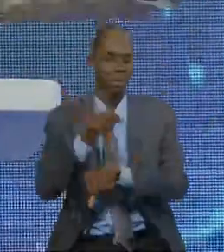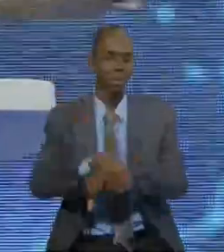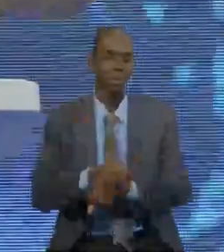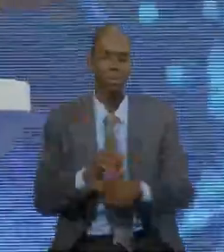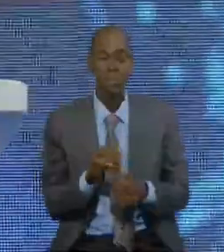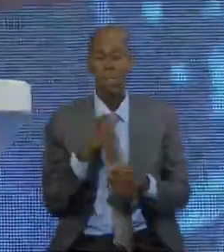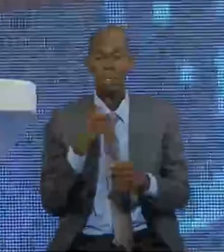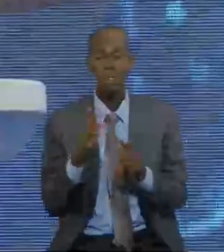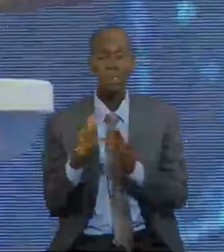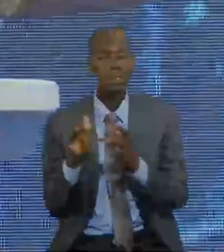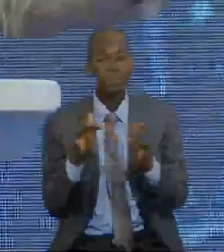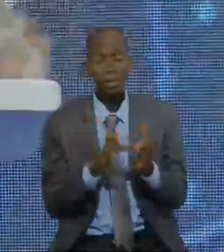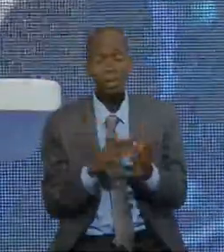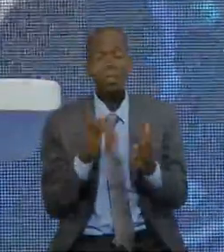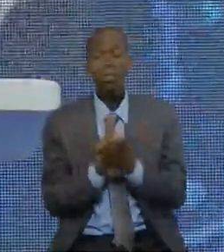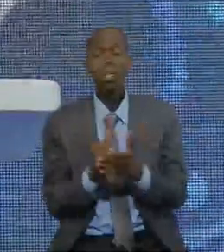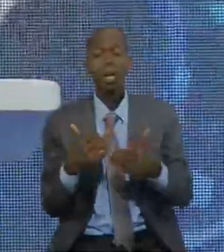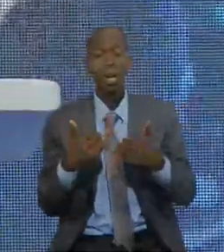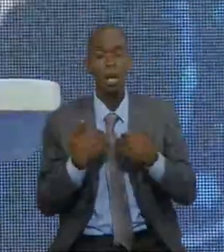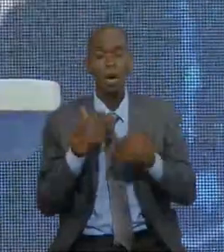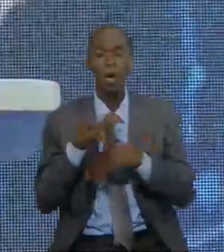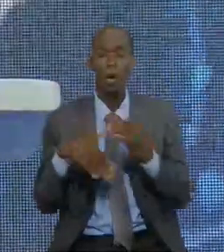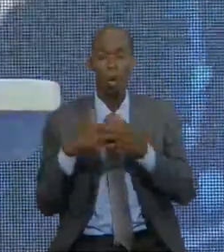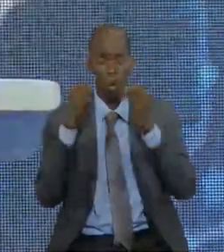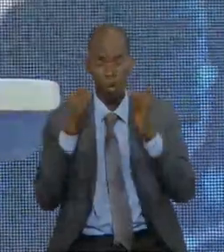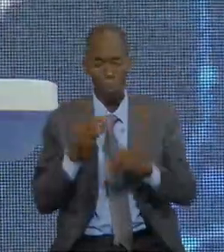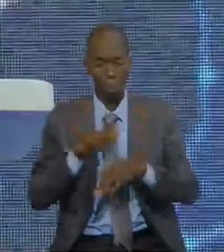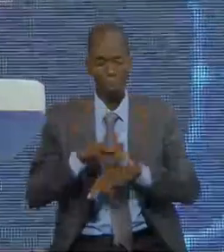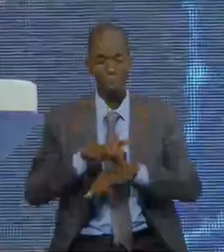le Jésus qui ne peut jamais être vaincu